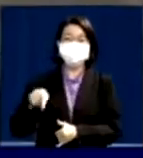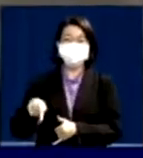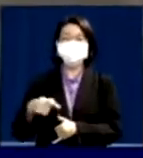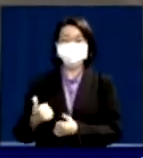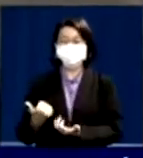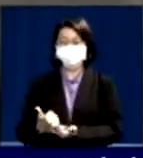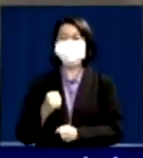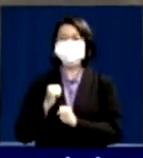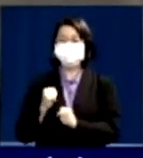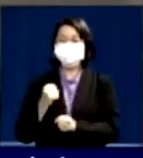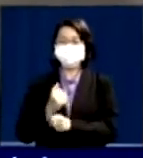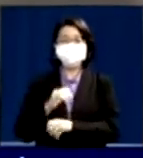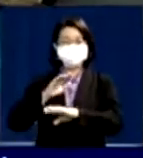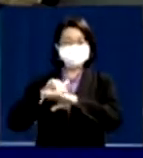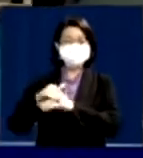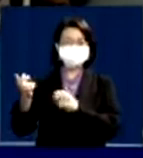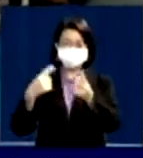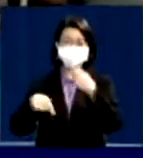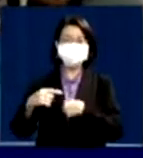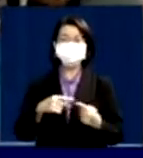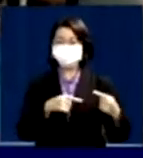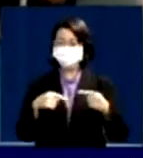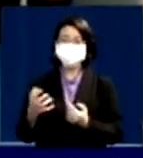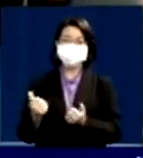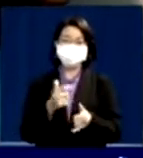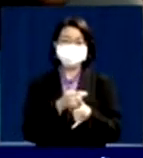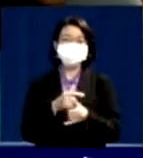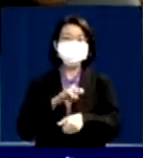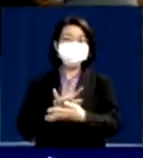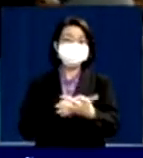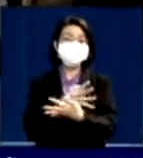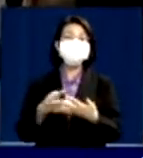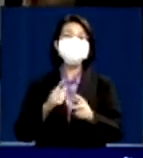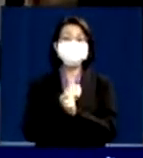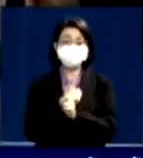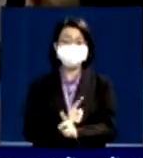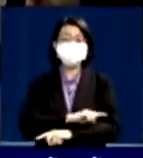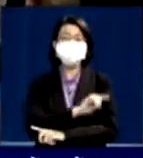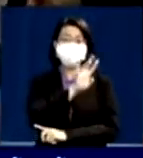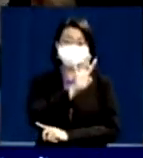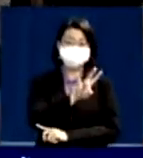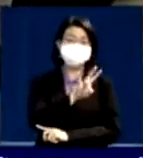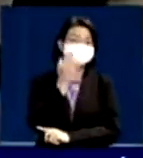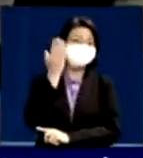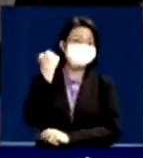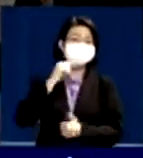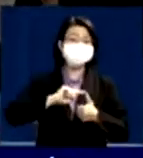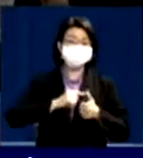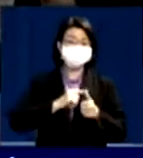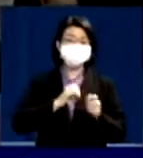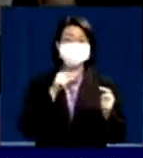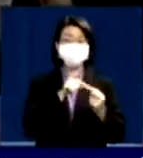ทะเบียนให้มารับวัคซีนต่อไปนะครับสำหรับการฉีดวัคซีนในวันที่7มิถุนายนที่ผ่านมาจำนวนการ